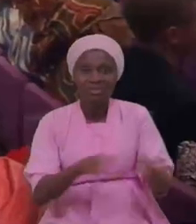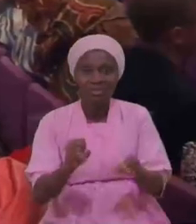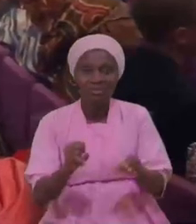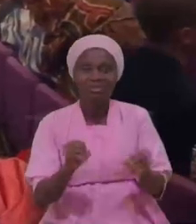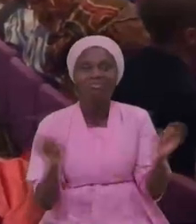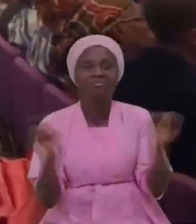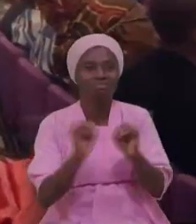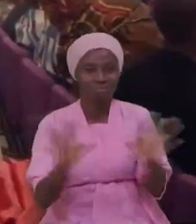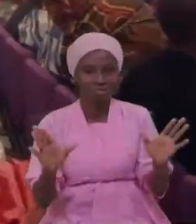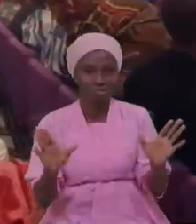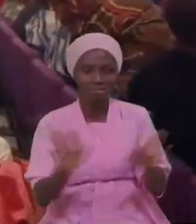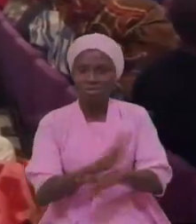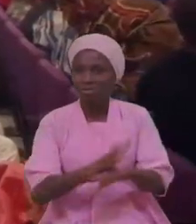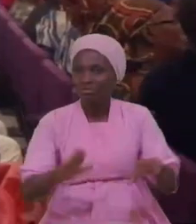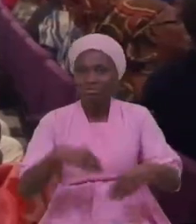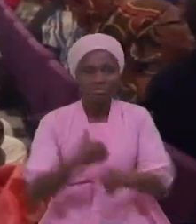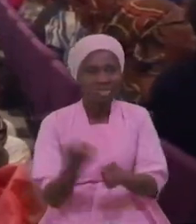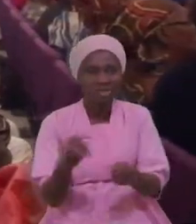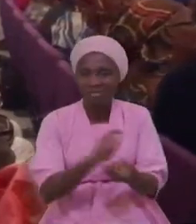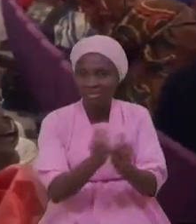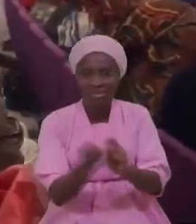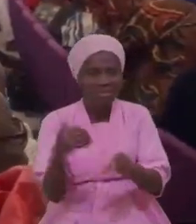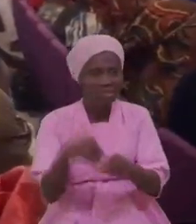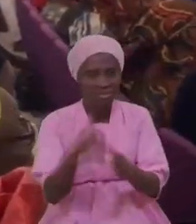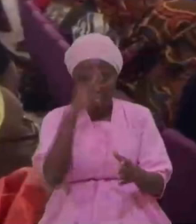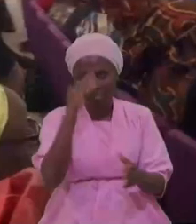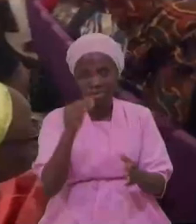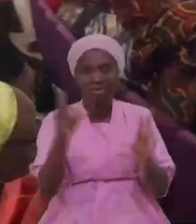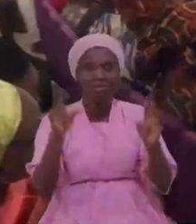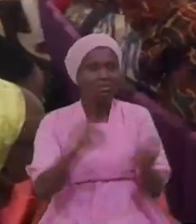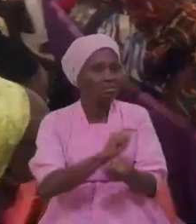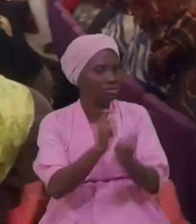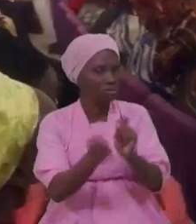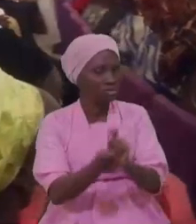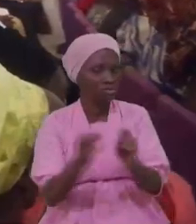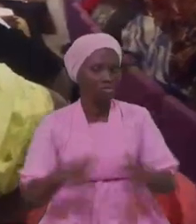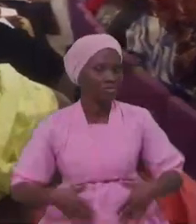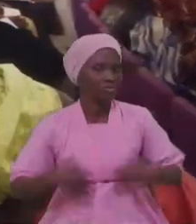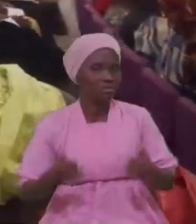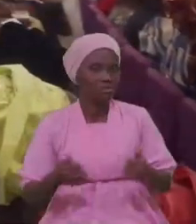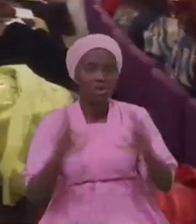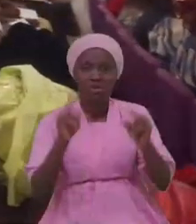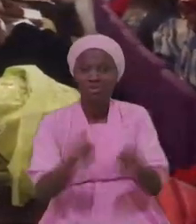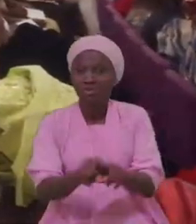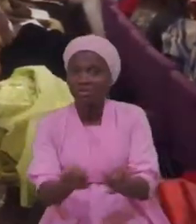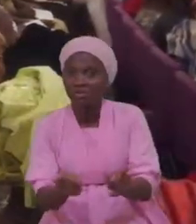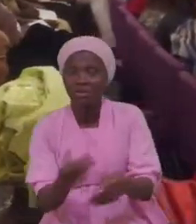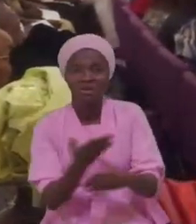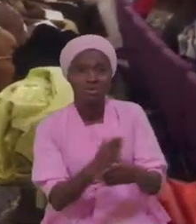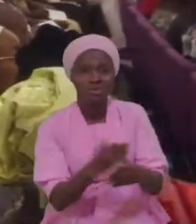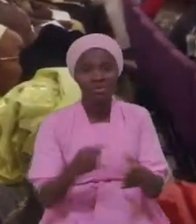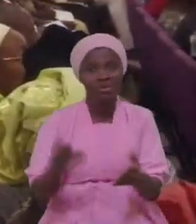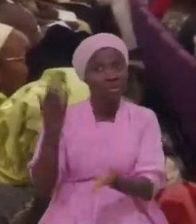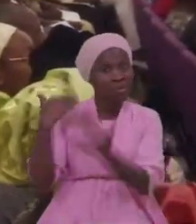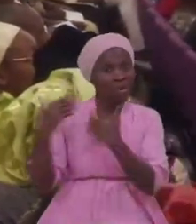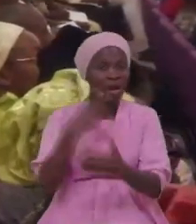Elle n'apporte pas de changement dans la vie d'un homme. Il n'y a pas de transformation. Il n'y a pas de différence entre le